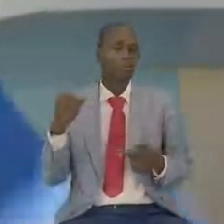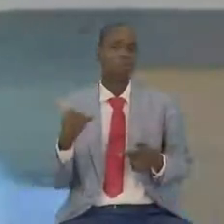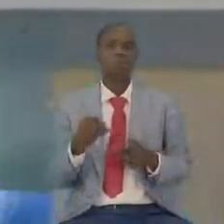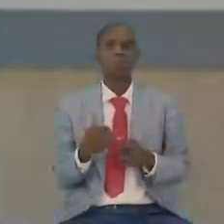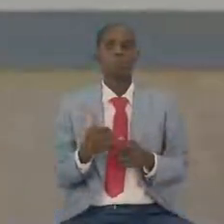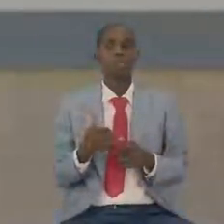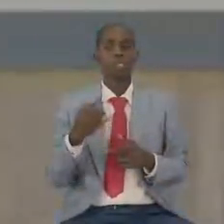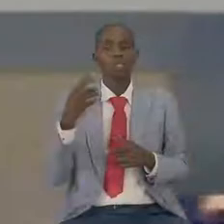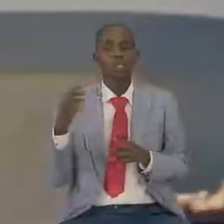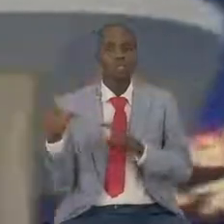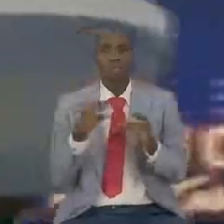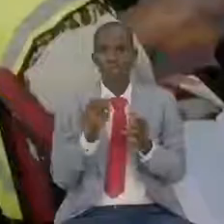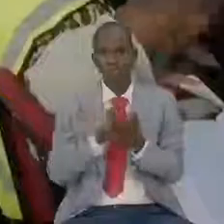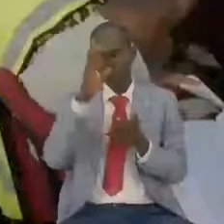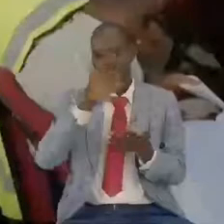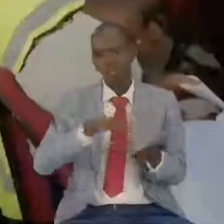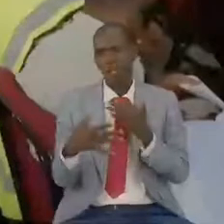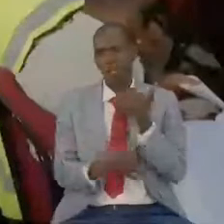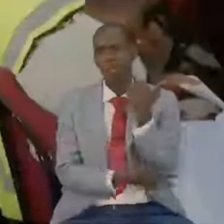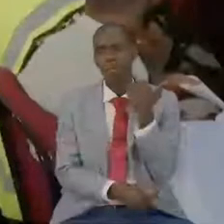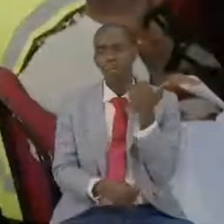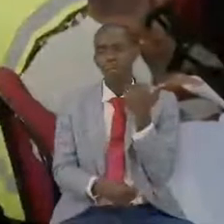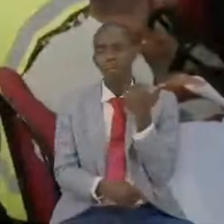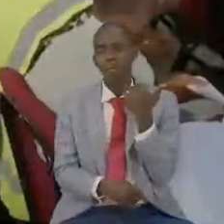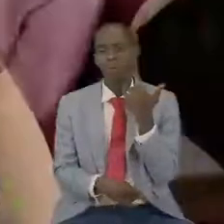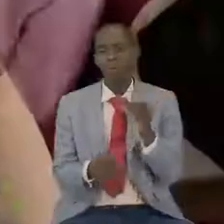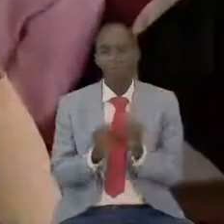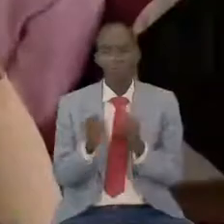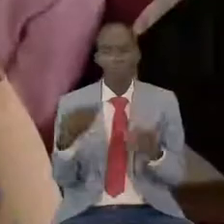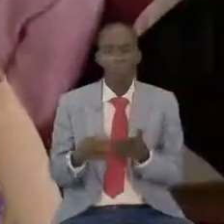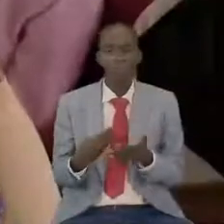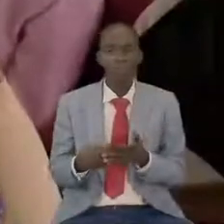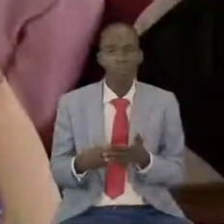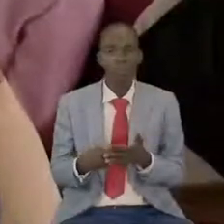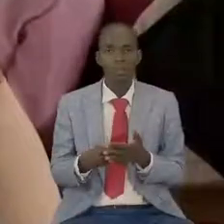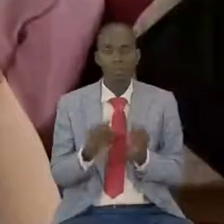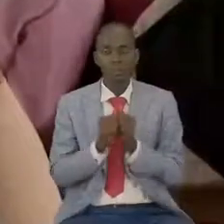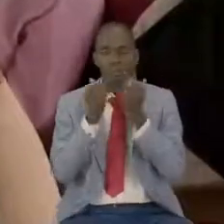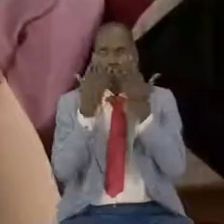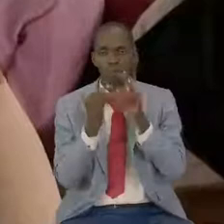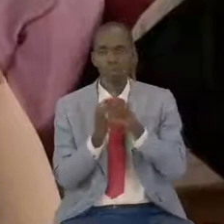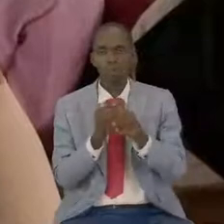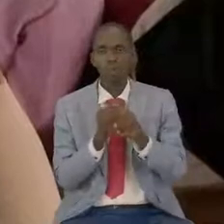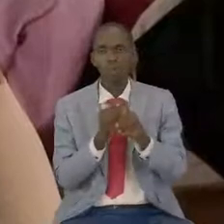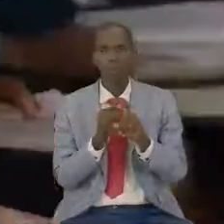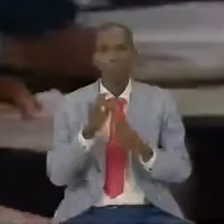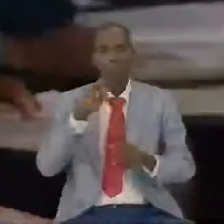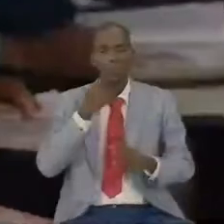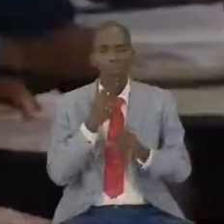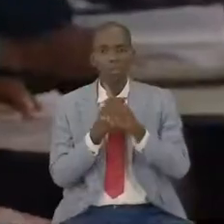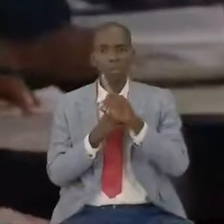Est-ce que le monsieur est mort pauvre, sans sou, dans le chagrin,